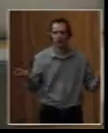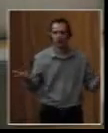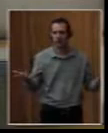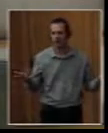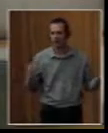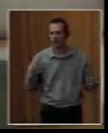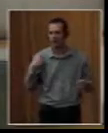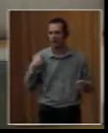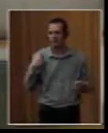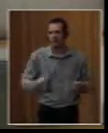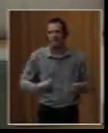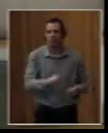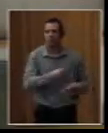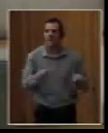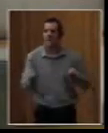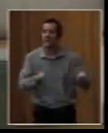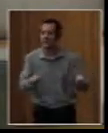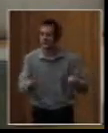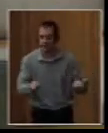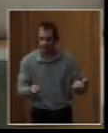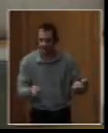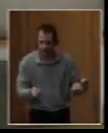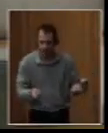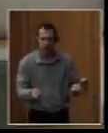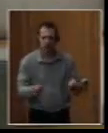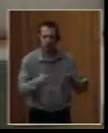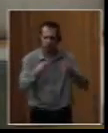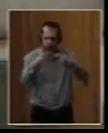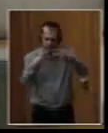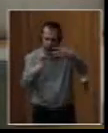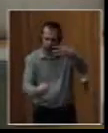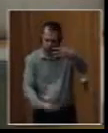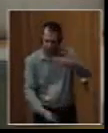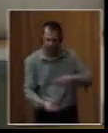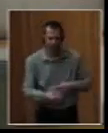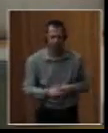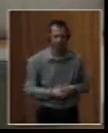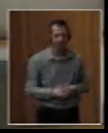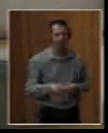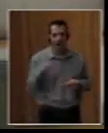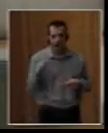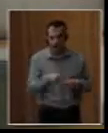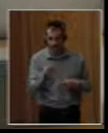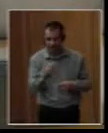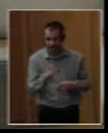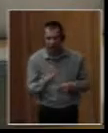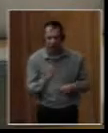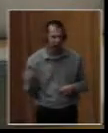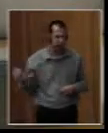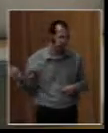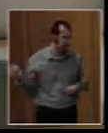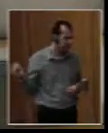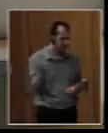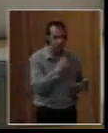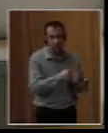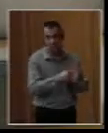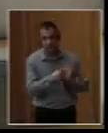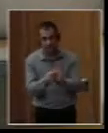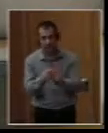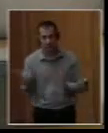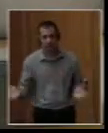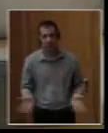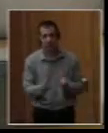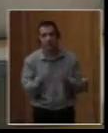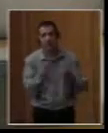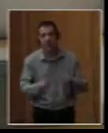δημόσιας διοίκησης κλπ. Θέματα άμεσης αποκατάστασης. Όμως θέλω